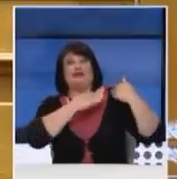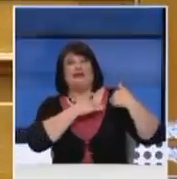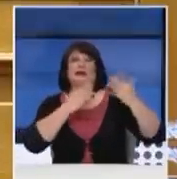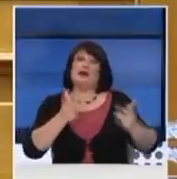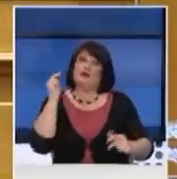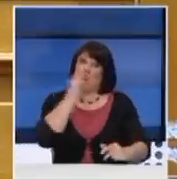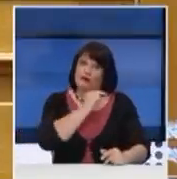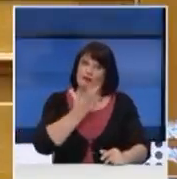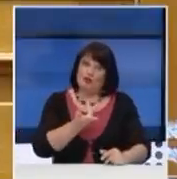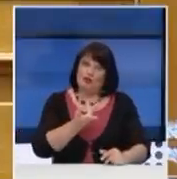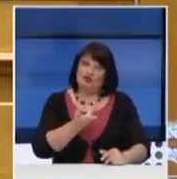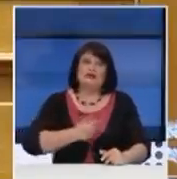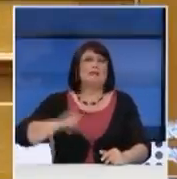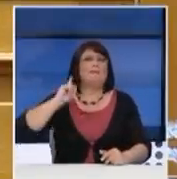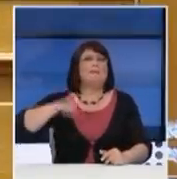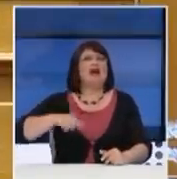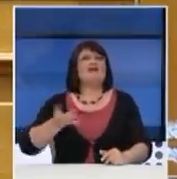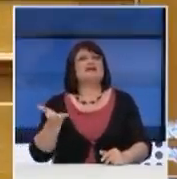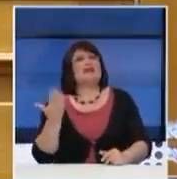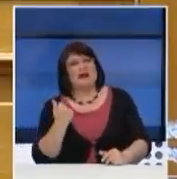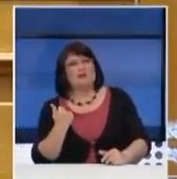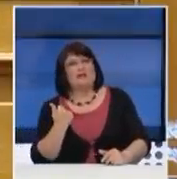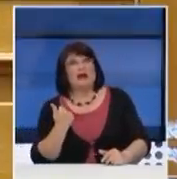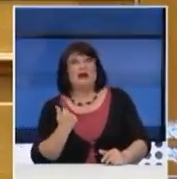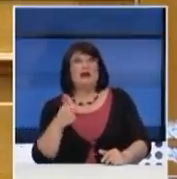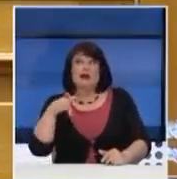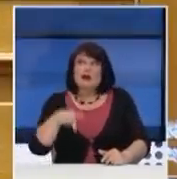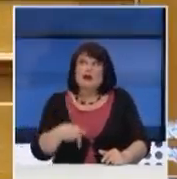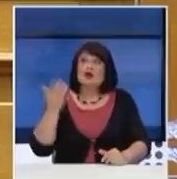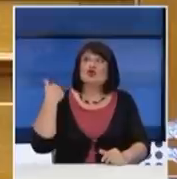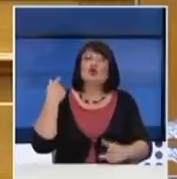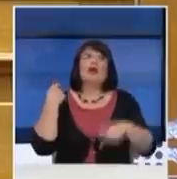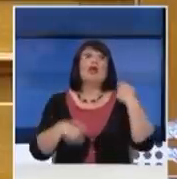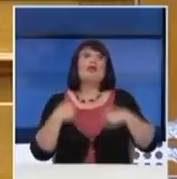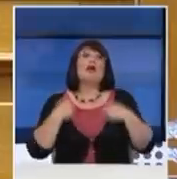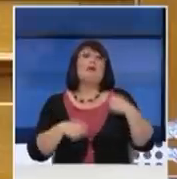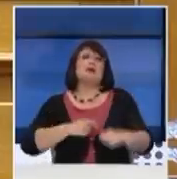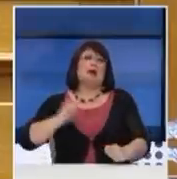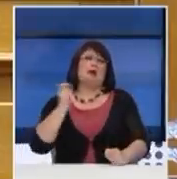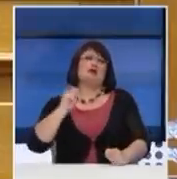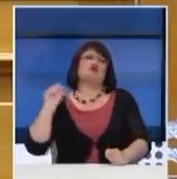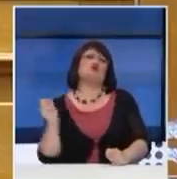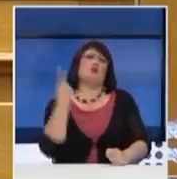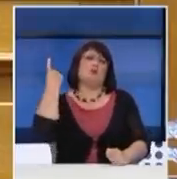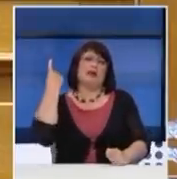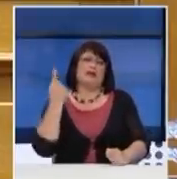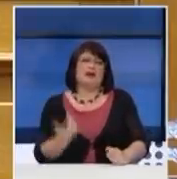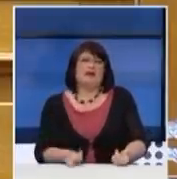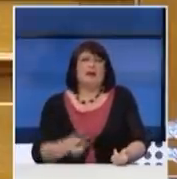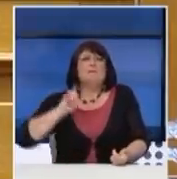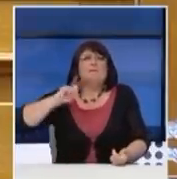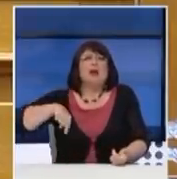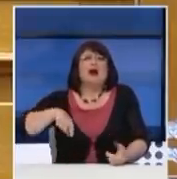ο Πρωθυπουργός, ότι δεν υπήρχε παραβίαση προηγούμενο στον χρόνο, ή τότε η απλά διαμαρτυρία σας είναι για τα σκουπίδια. Αφού δεν έγινε